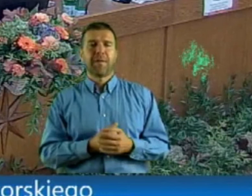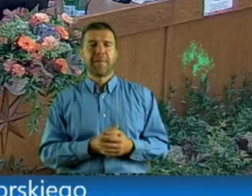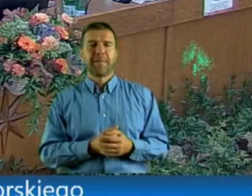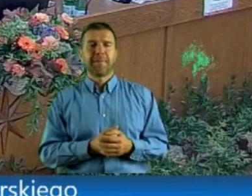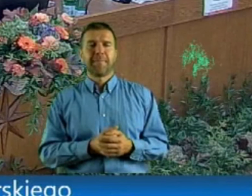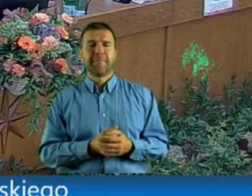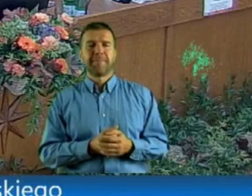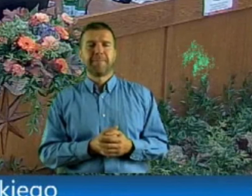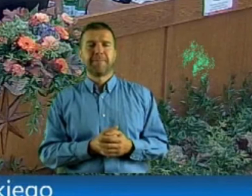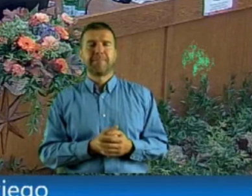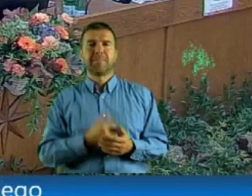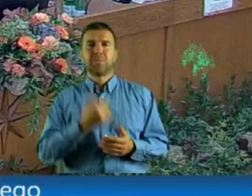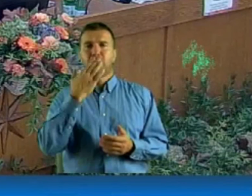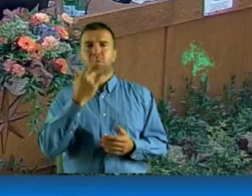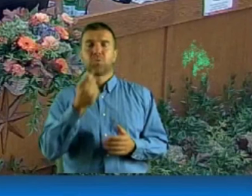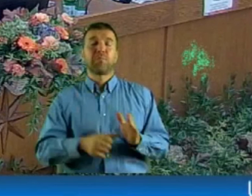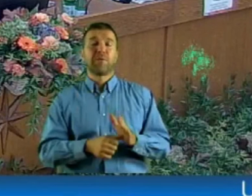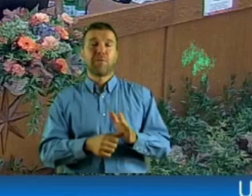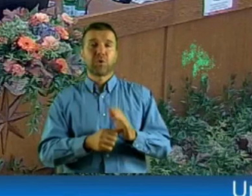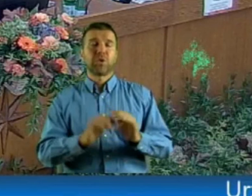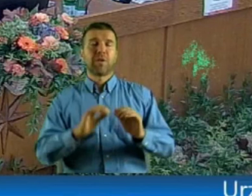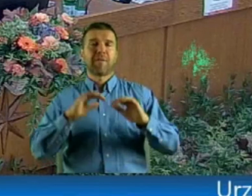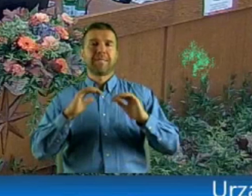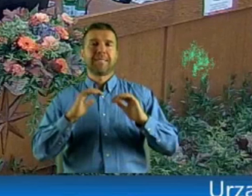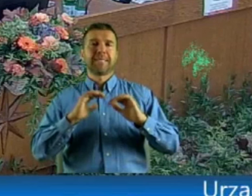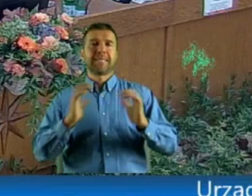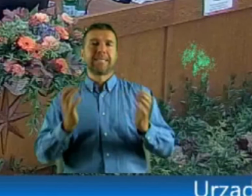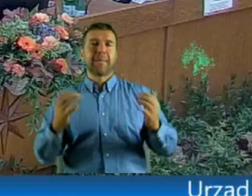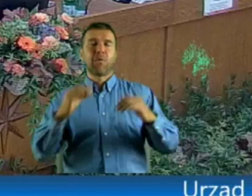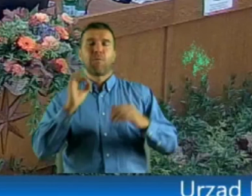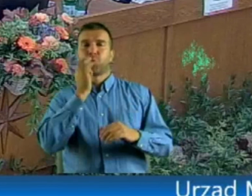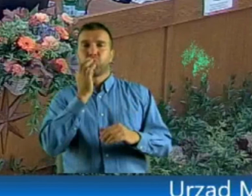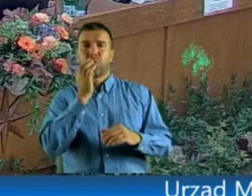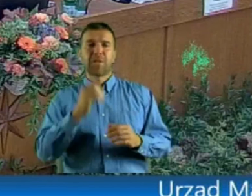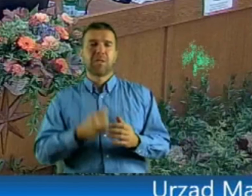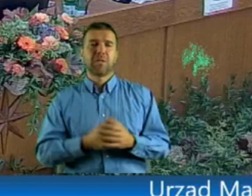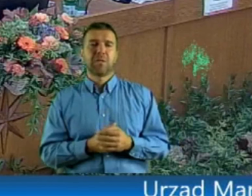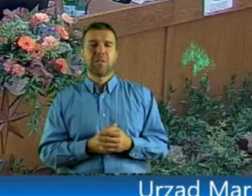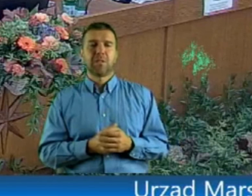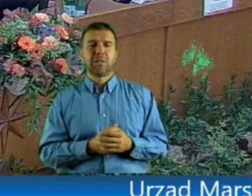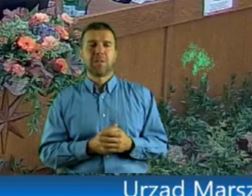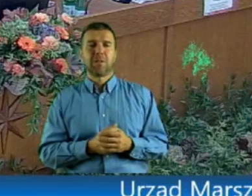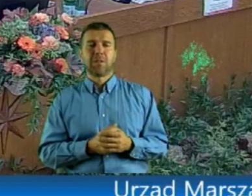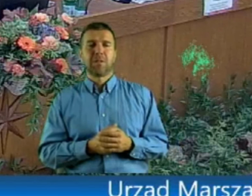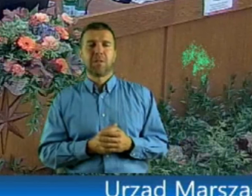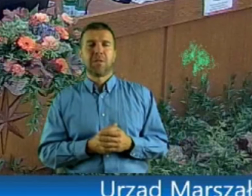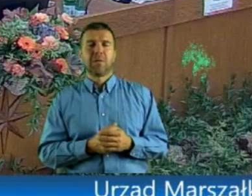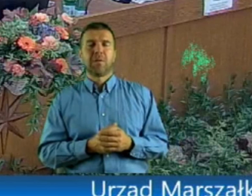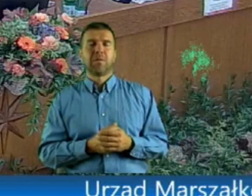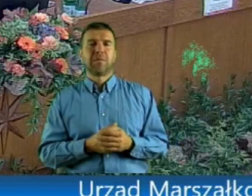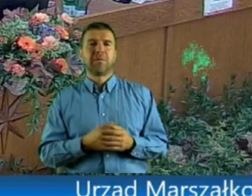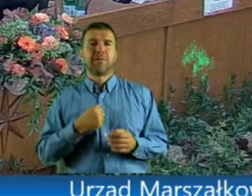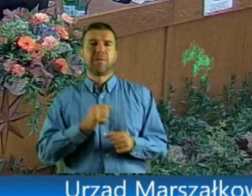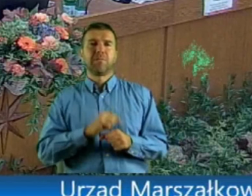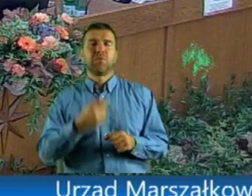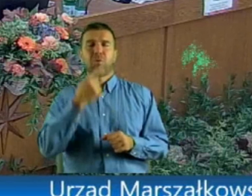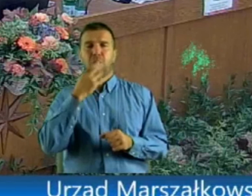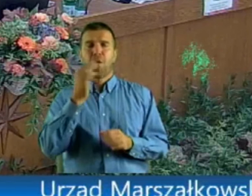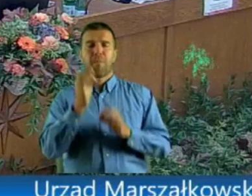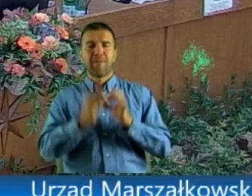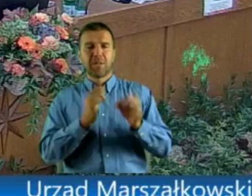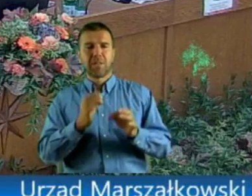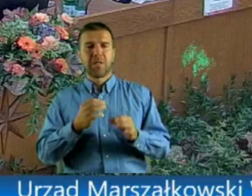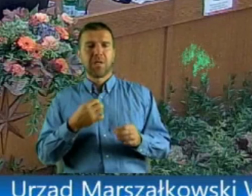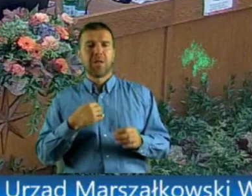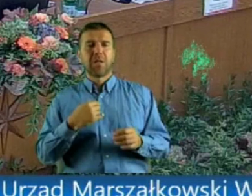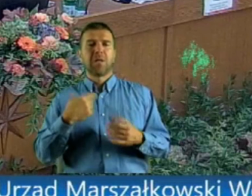mówiąc o przewodniczących sejmikach, sejmików młodzieżowych, to jest moje stwierdzenie takie obiegowe,